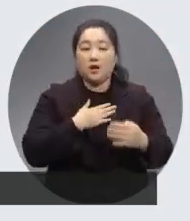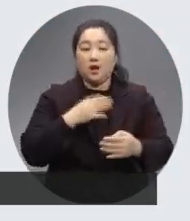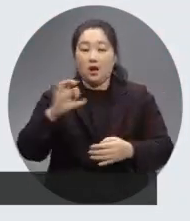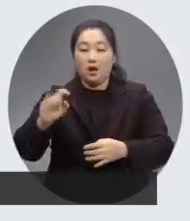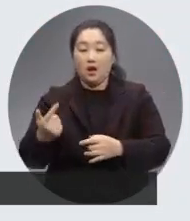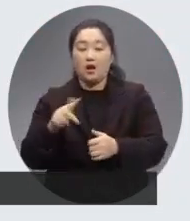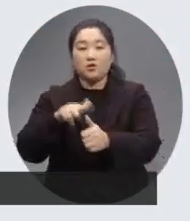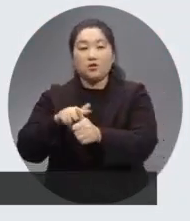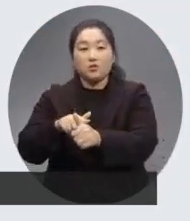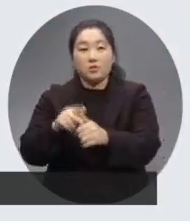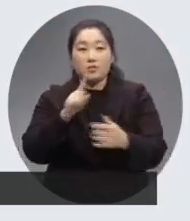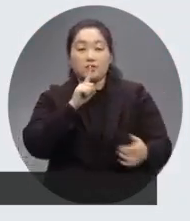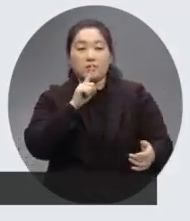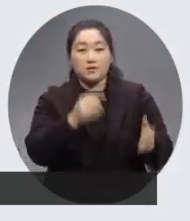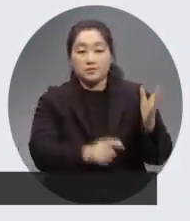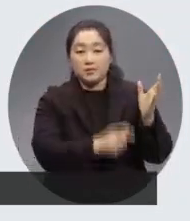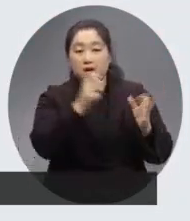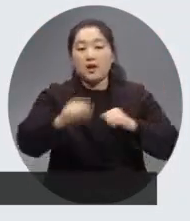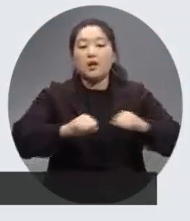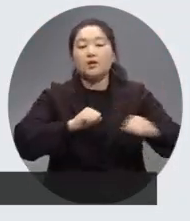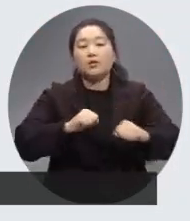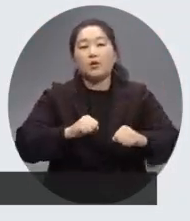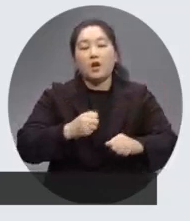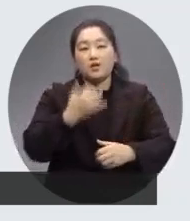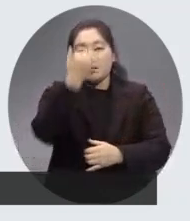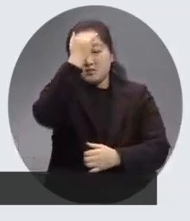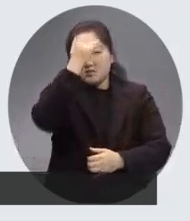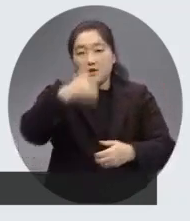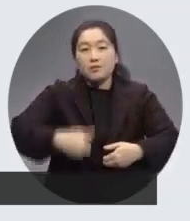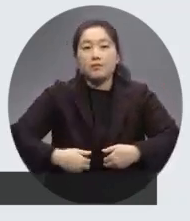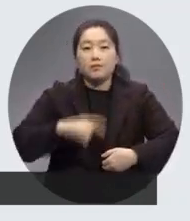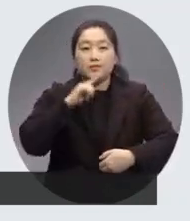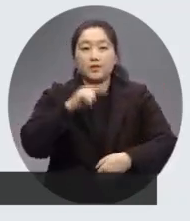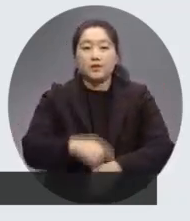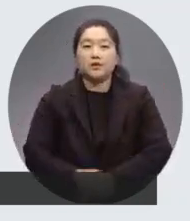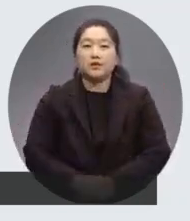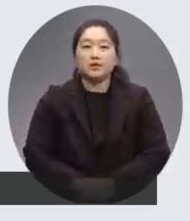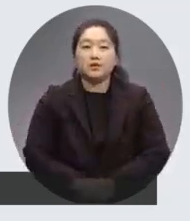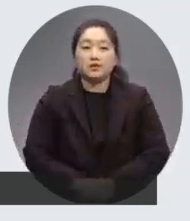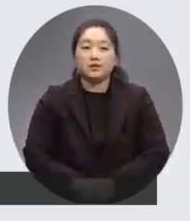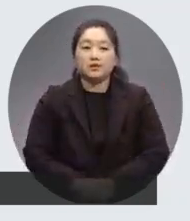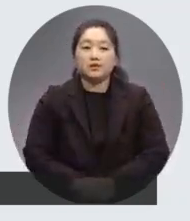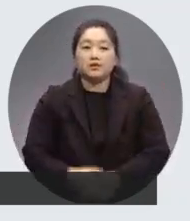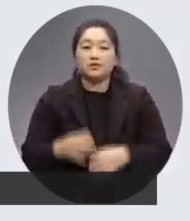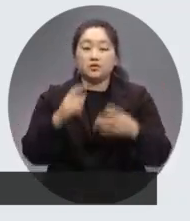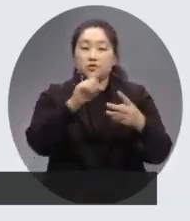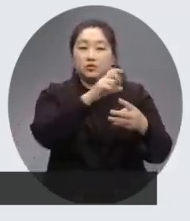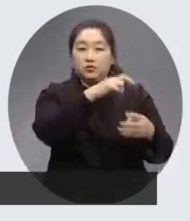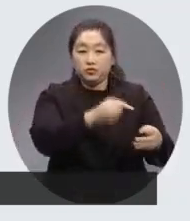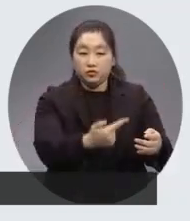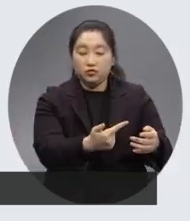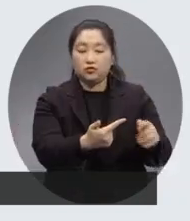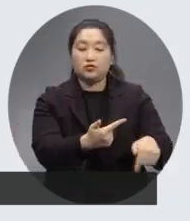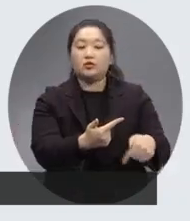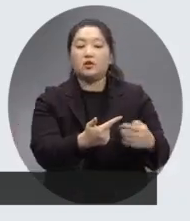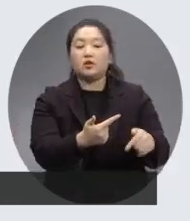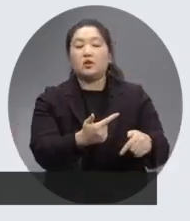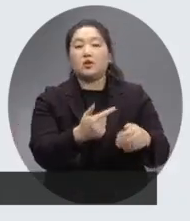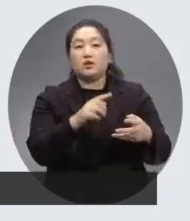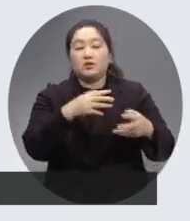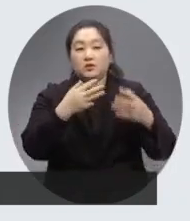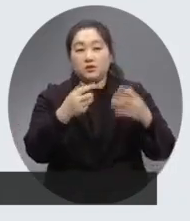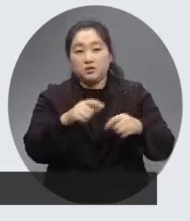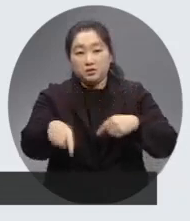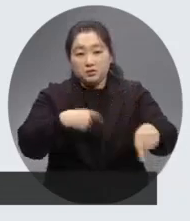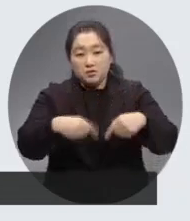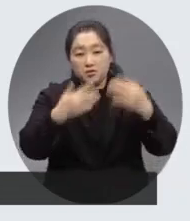후보를 함께 언급하며 행동에 금도가 있어야 한다고 하더니 윤핵관은 윤정권 약화를 목표로 한